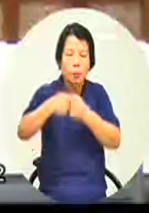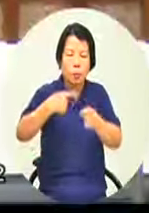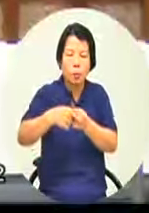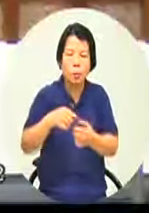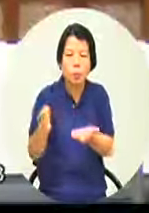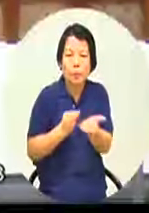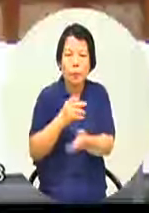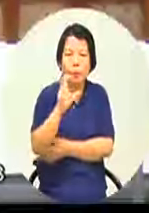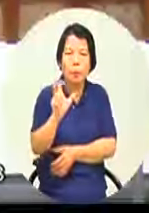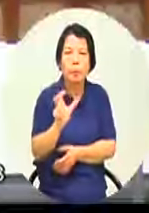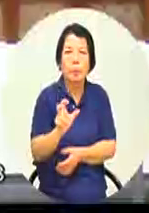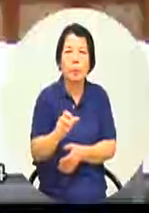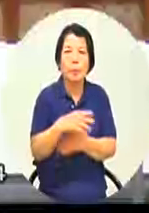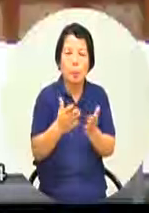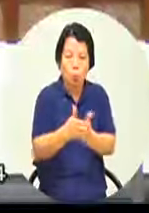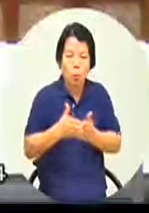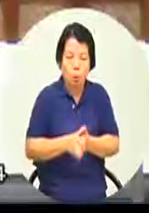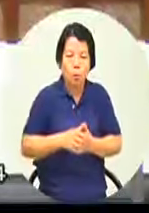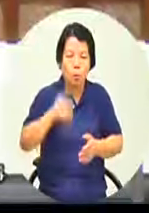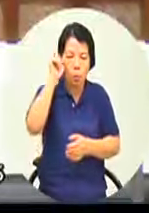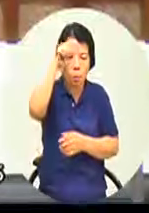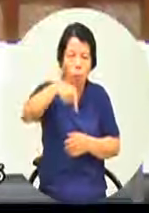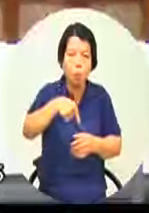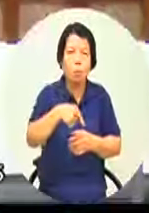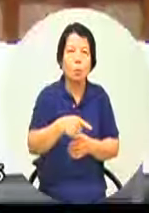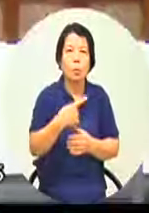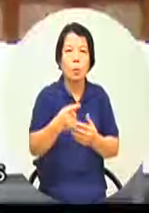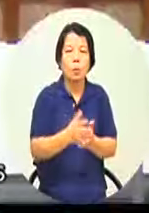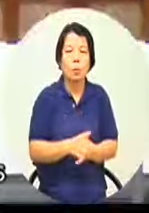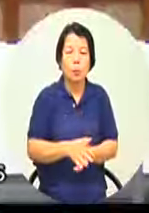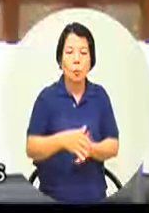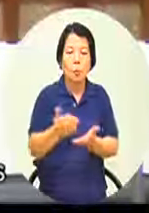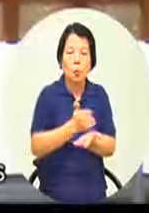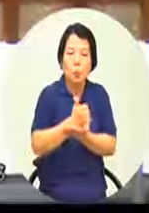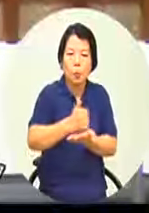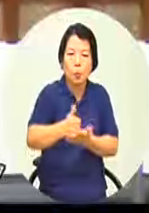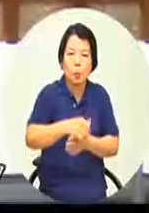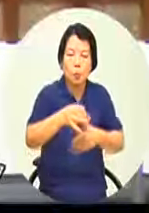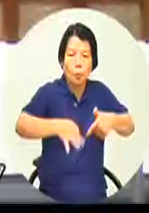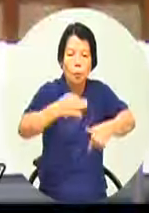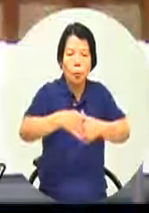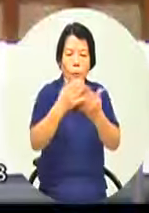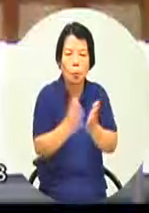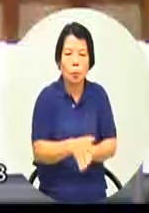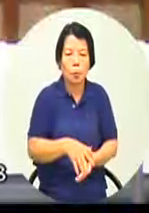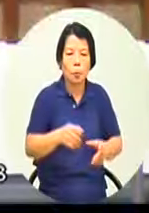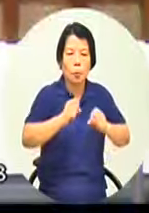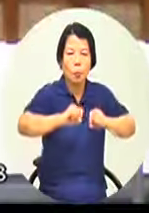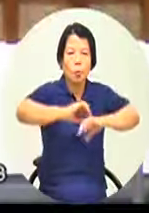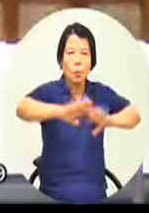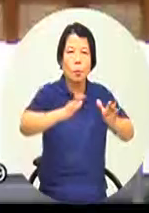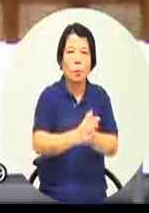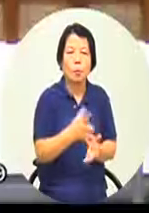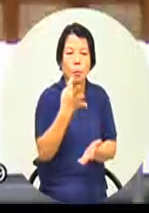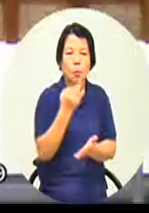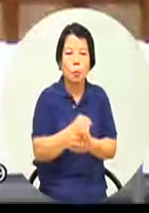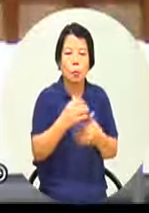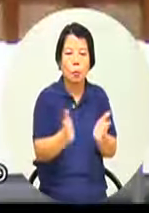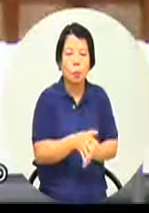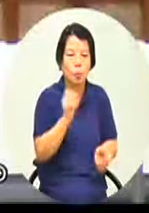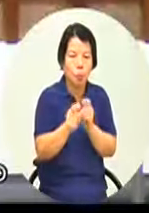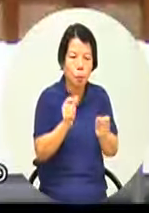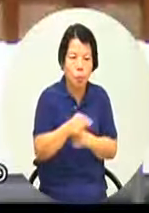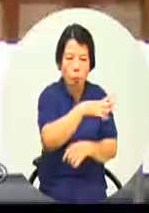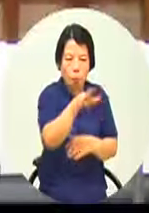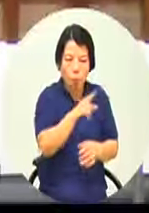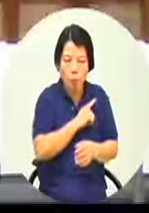70，你如果敢传统市场批发价一颗多少，你只要公布个几次，消费者自己会去